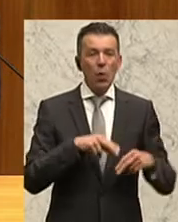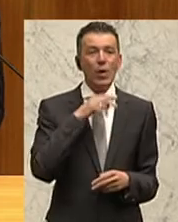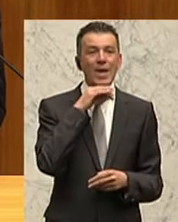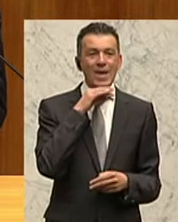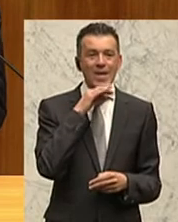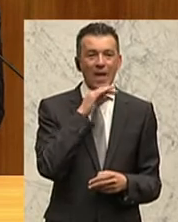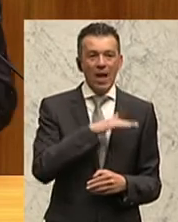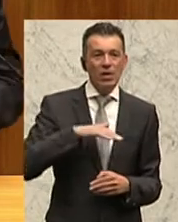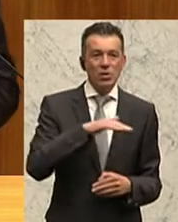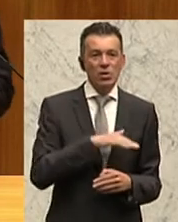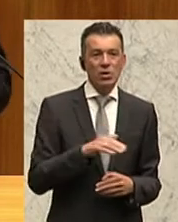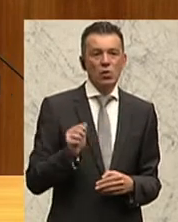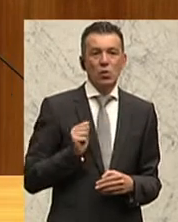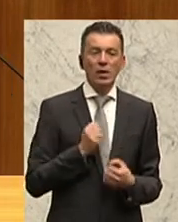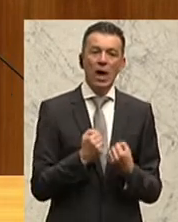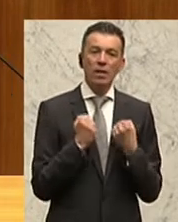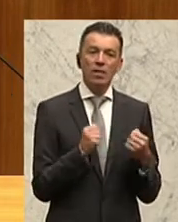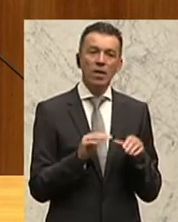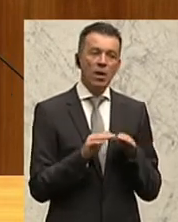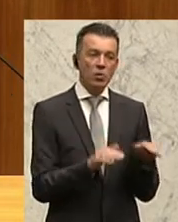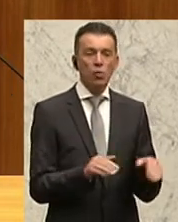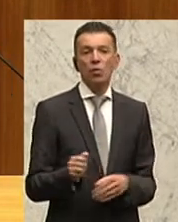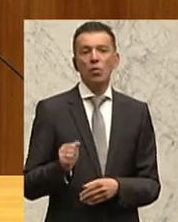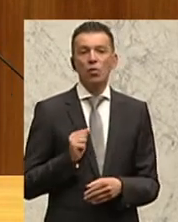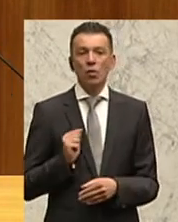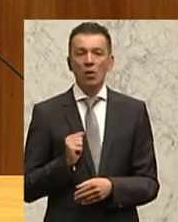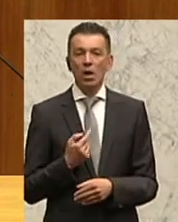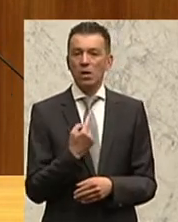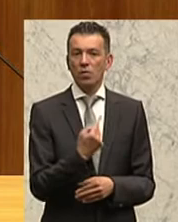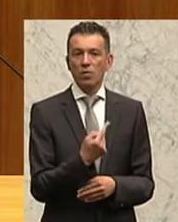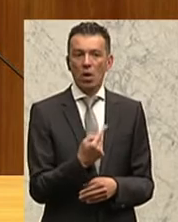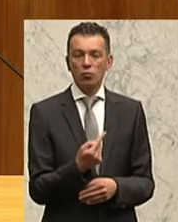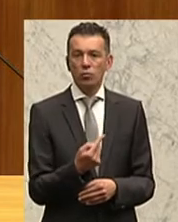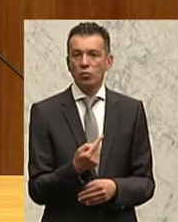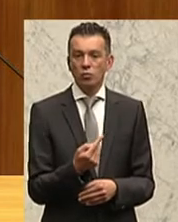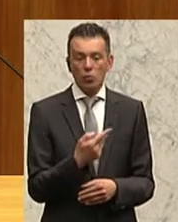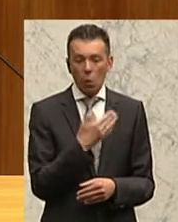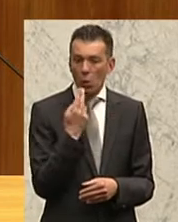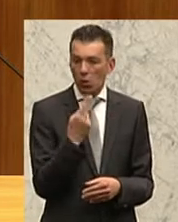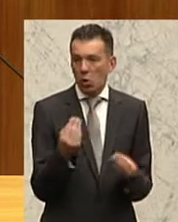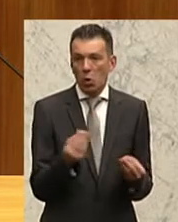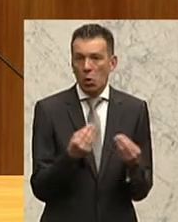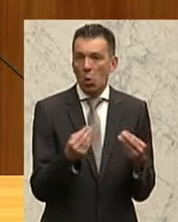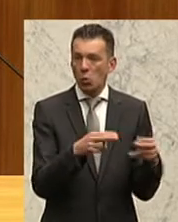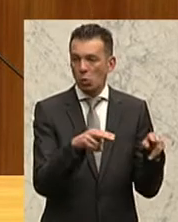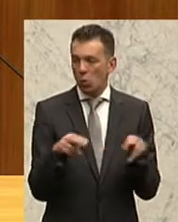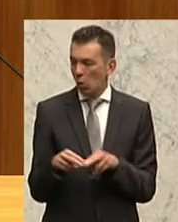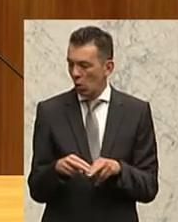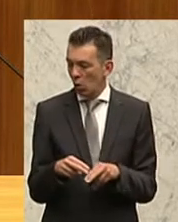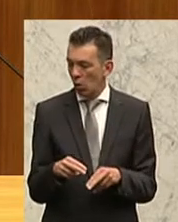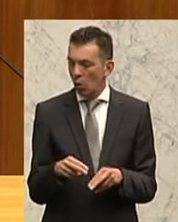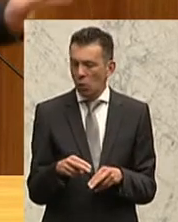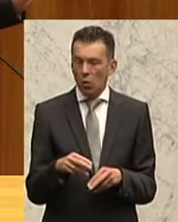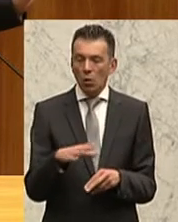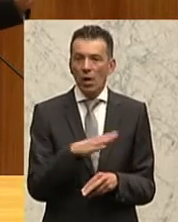Sicherheit und Schutz zu geben. Und die Soldaten, wie gesagt, selbst sehen ja überhaupt keine Begründung, dort abzuziehen. Denn wenn Gefahr im Verzug gewesen wäre, Herr